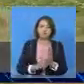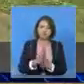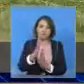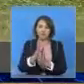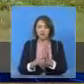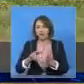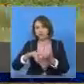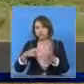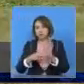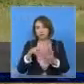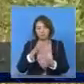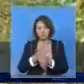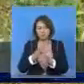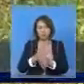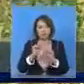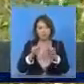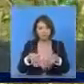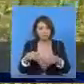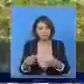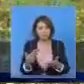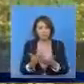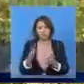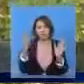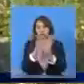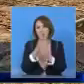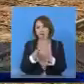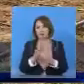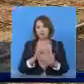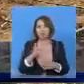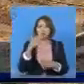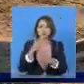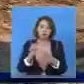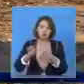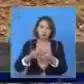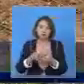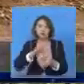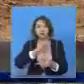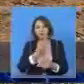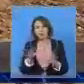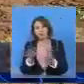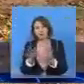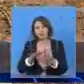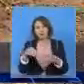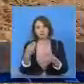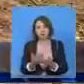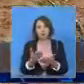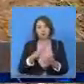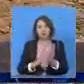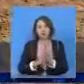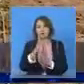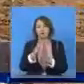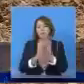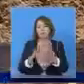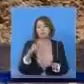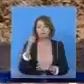шаруашылығы жоспарлы түрде жұмыс істеуге мүмкіндік береді. Яғни ауар айына емес қолда бар техниканың күш қуатына басымдық беріледі. Өсімдік